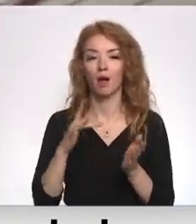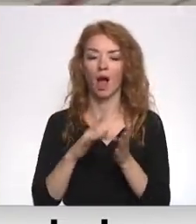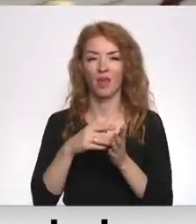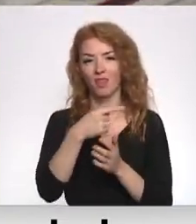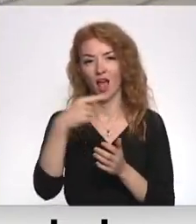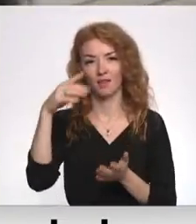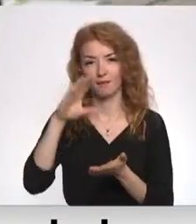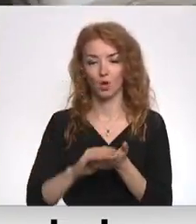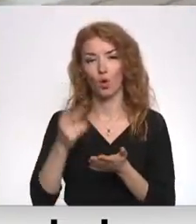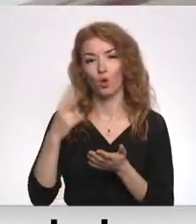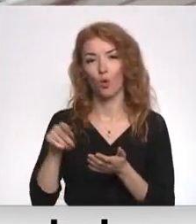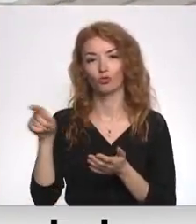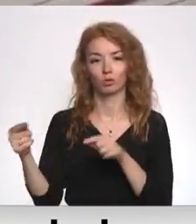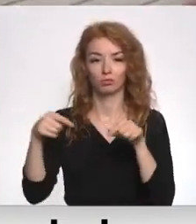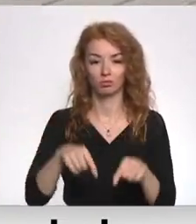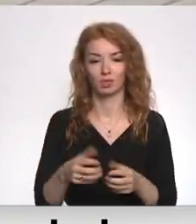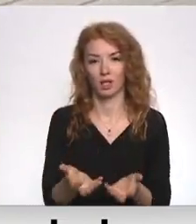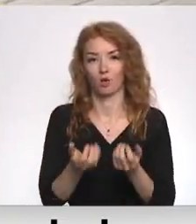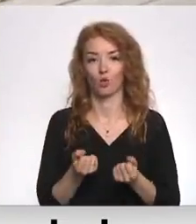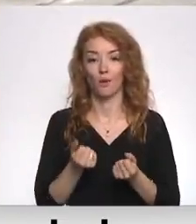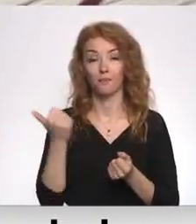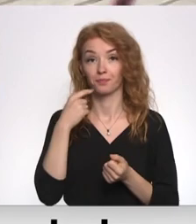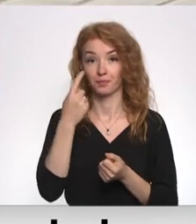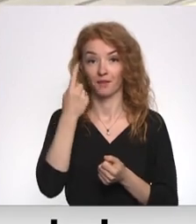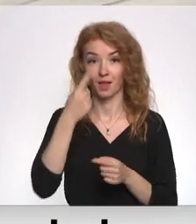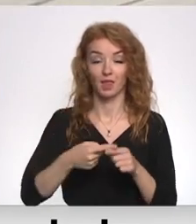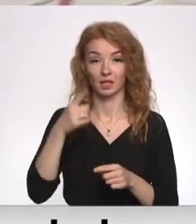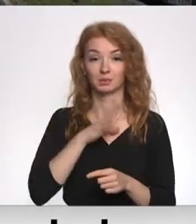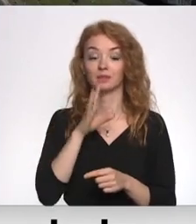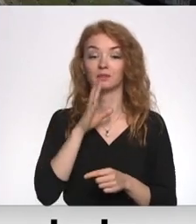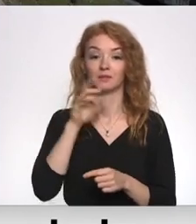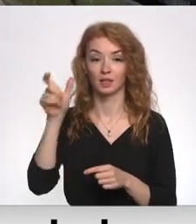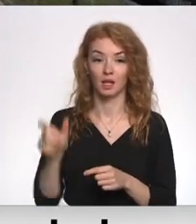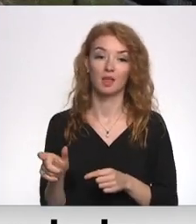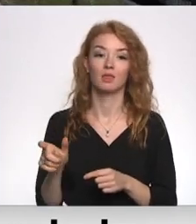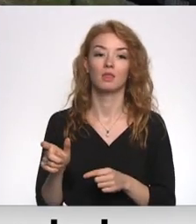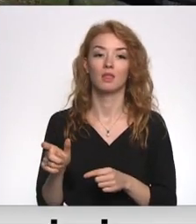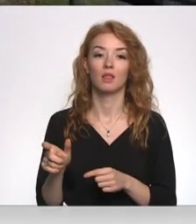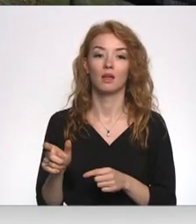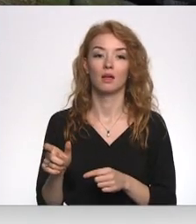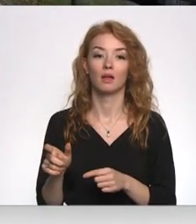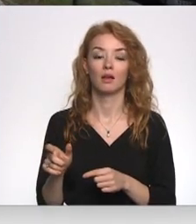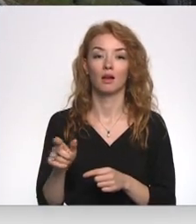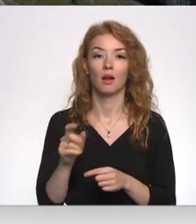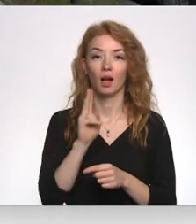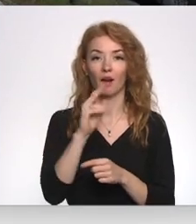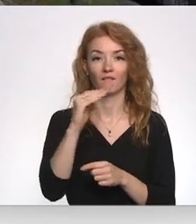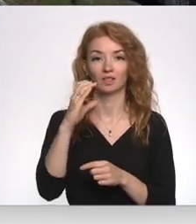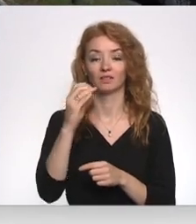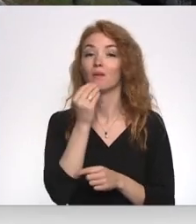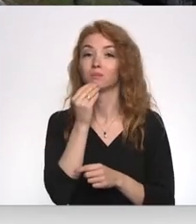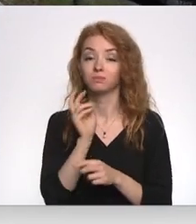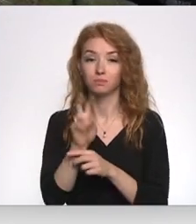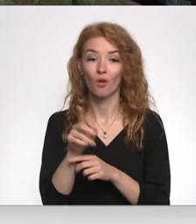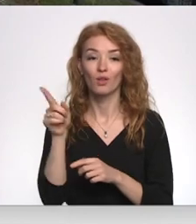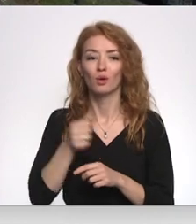ko iebraucēji pie mums guvuši. Vienreiz bija tāda situācija, kad viena sieviete bija KFC pais, un viņa tā kā veca sieviete, un vienkārši viņa